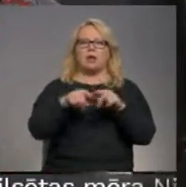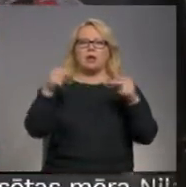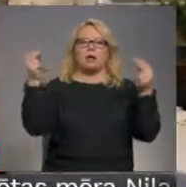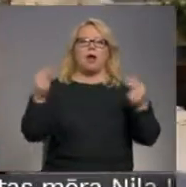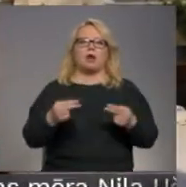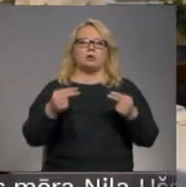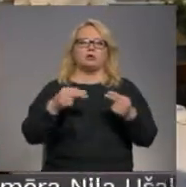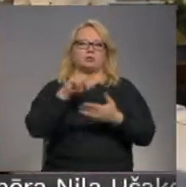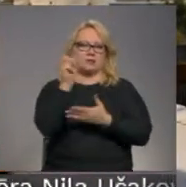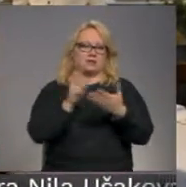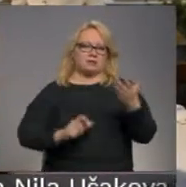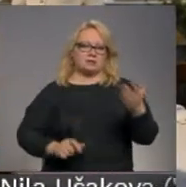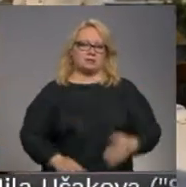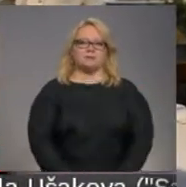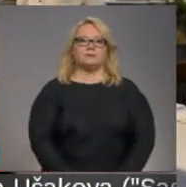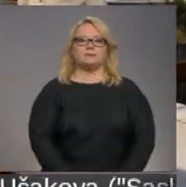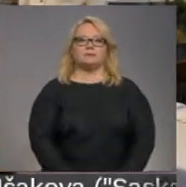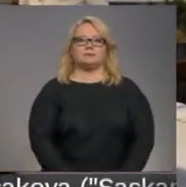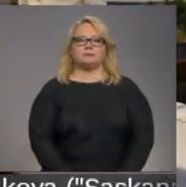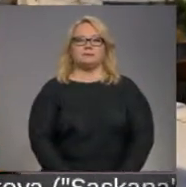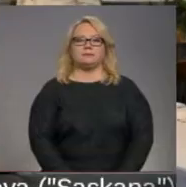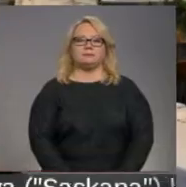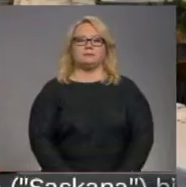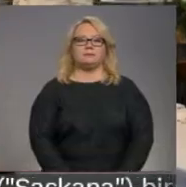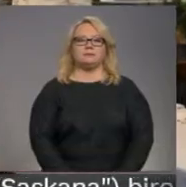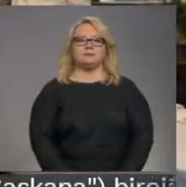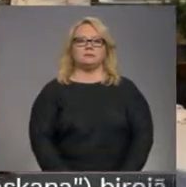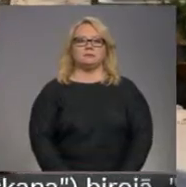dziesmas. Baiba Demberga, Terēze Matisone, Talsu televīzija.